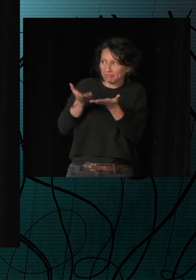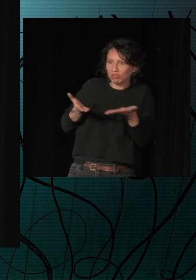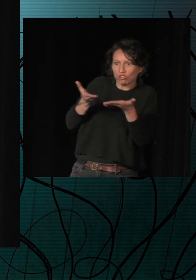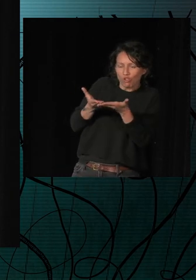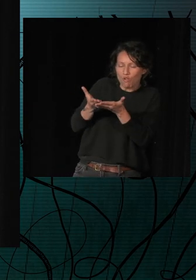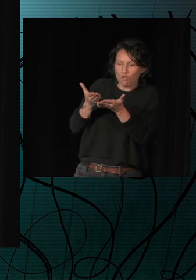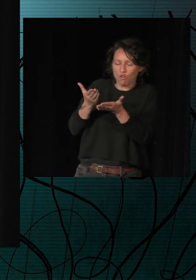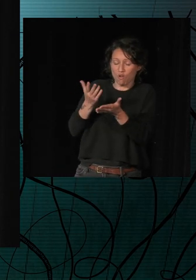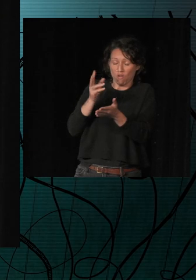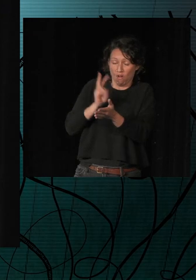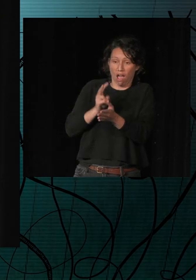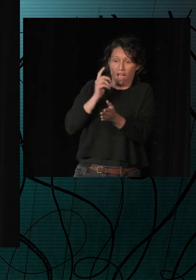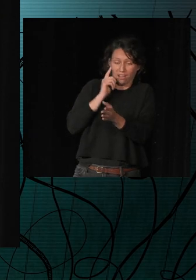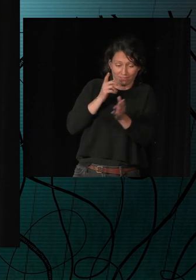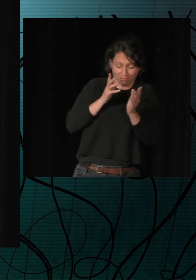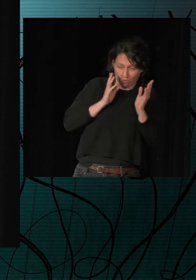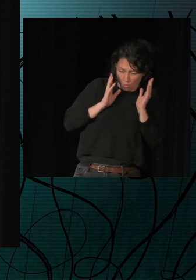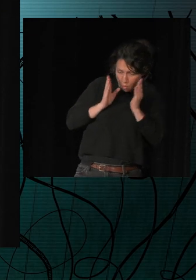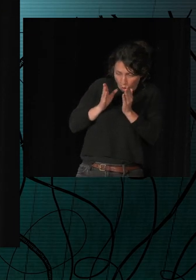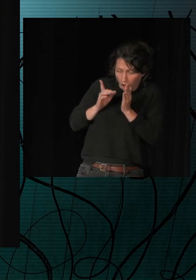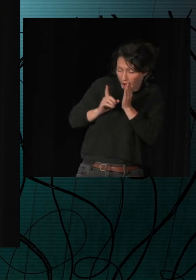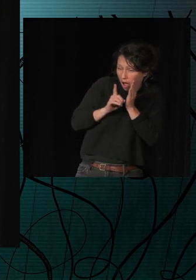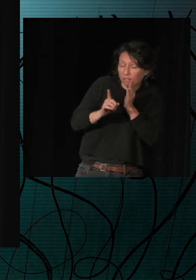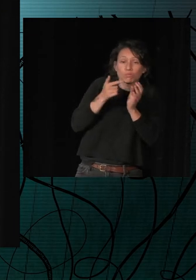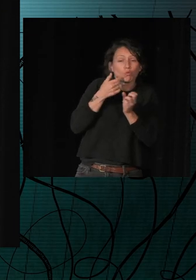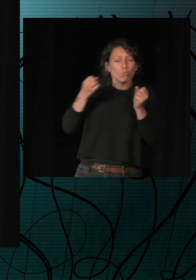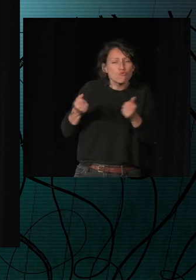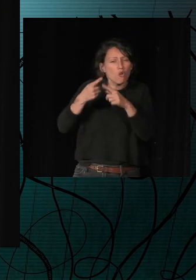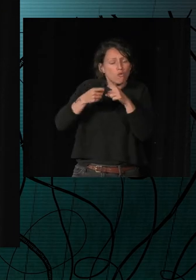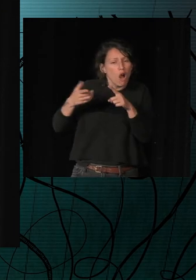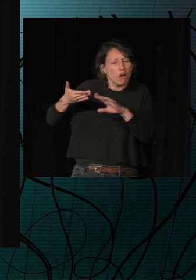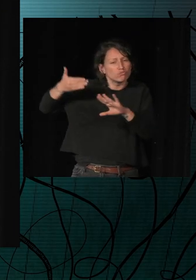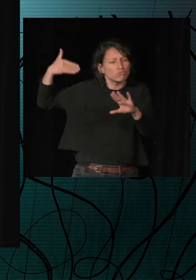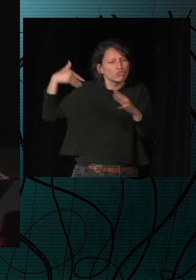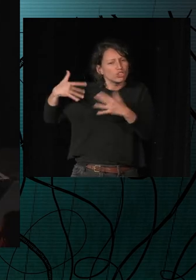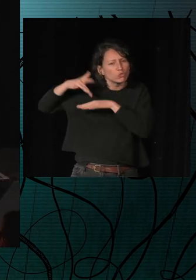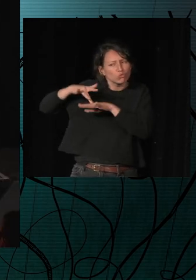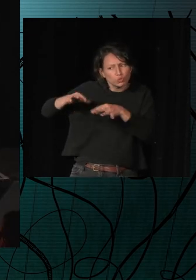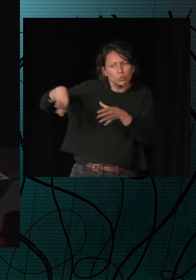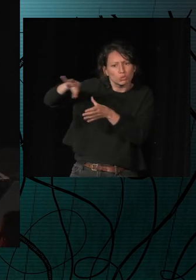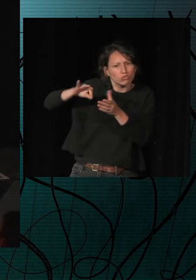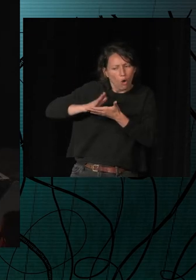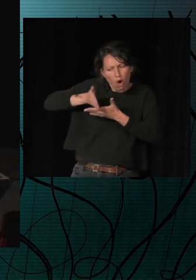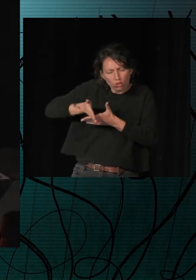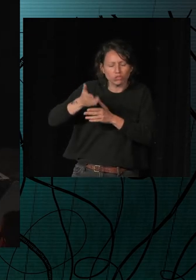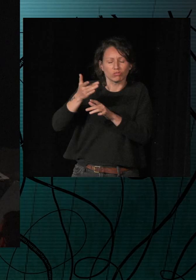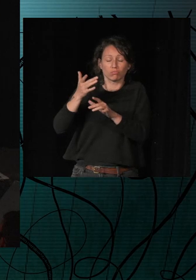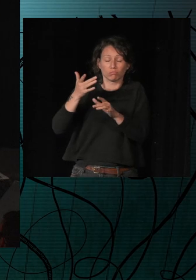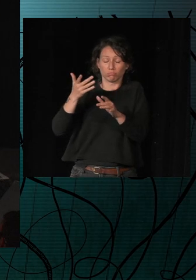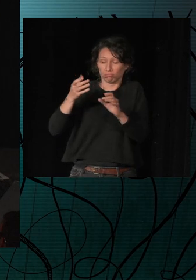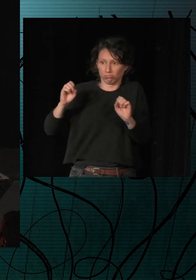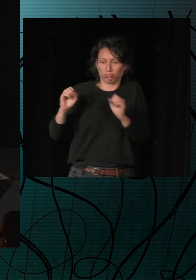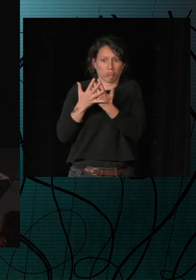puisqu'on a déjà traversé ces couloirs et cette cuisine des dizaines de fois dans le jeu et d'un coup sans prévenir les les instruments enfin le frigo et